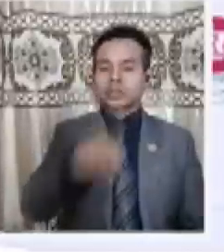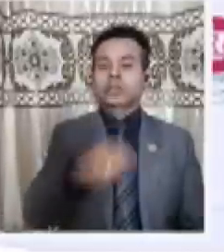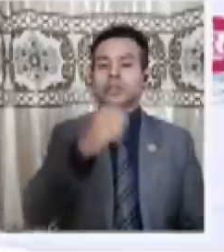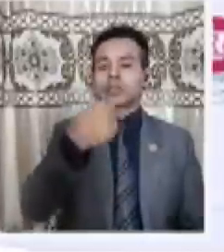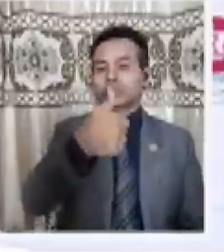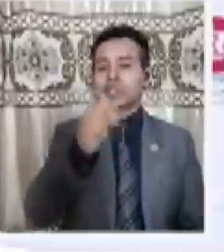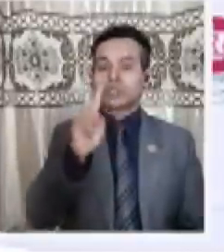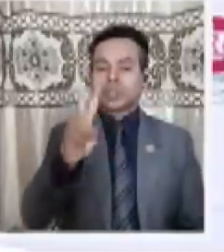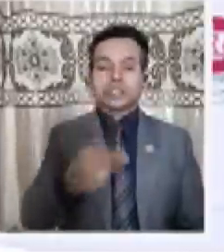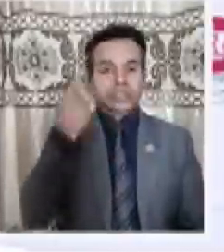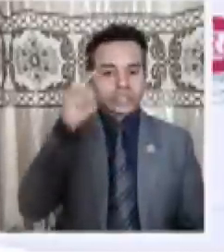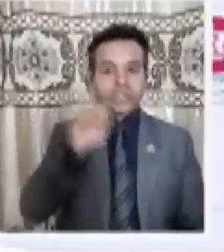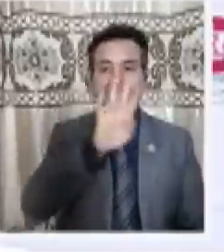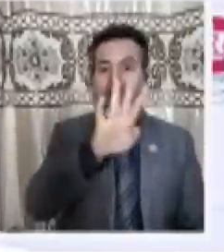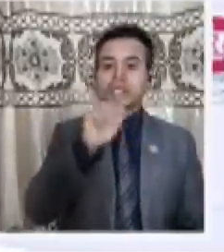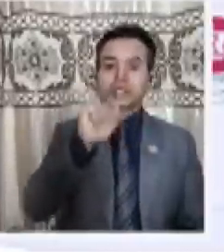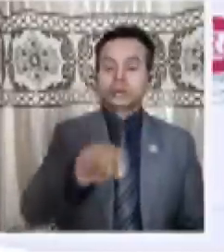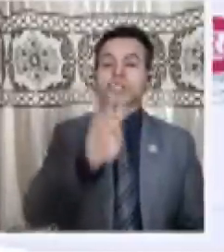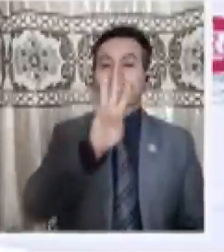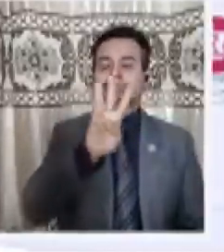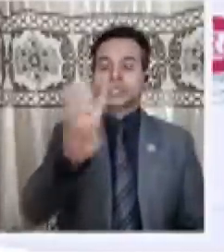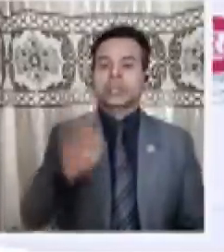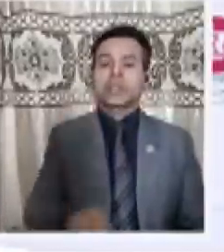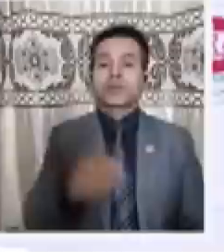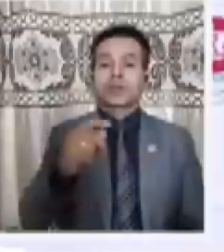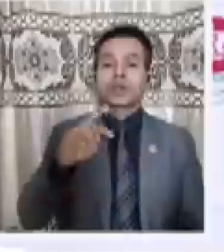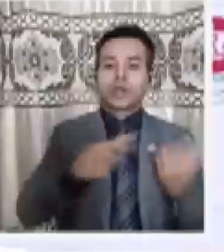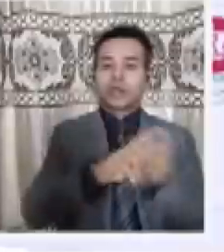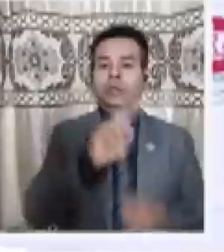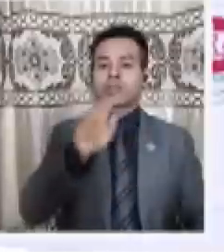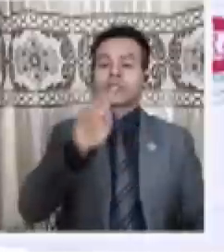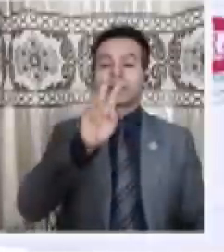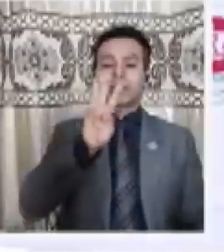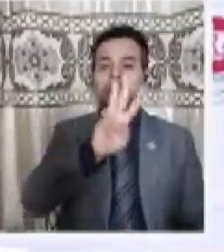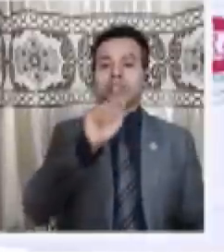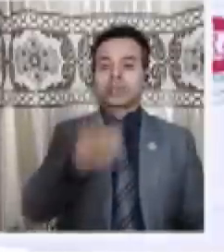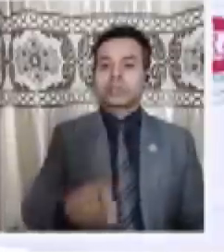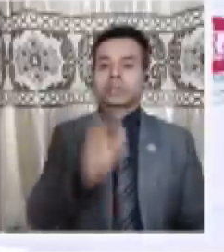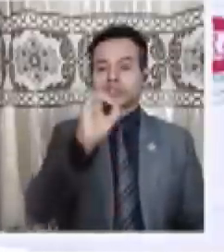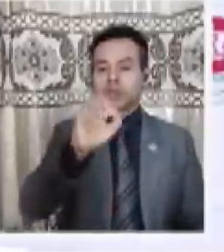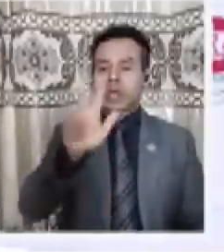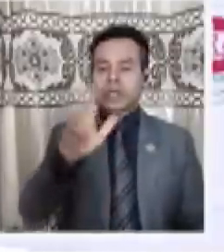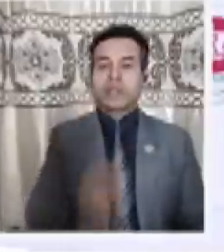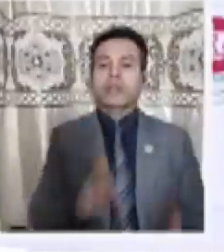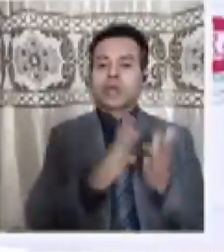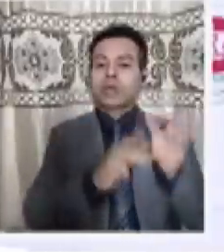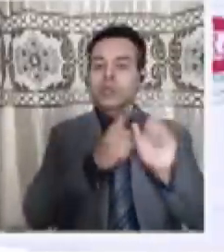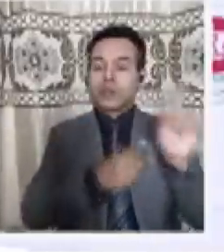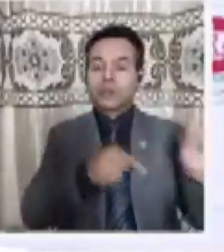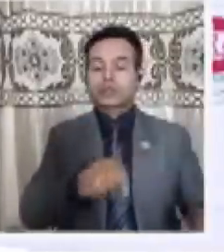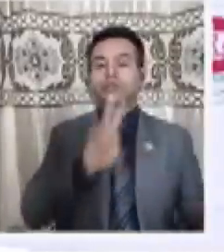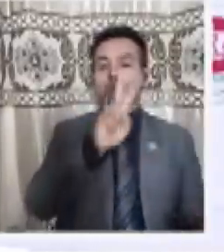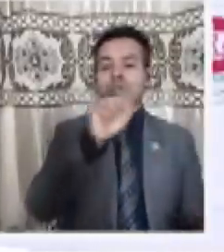3.62%, সিলেট 4.33%, রংপুর 3.08% এবং ময়মনসিংহ